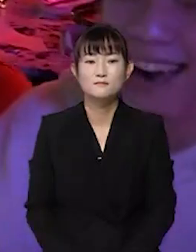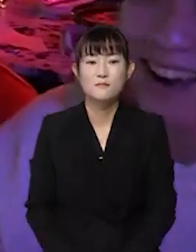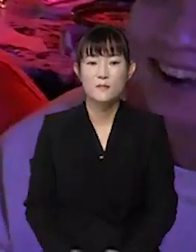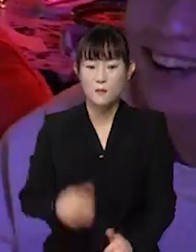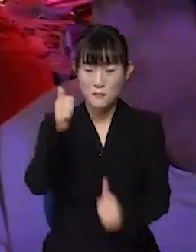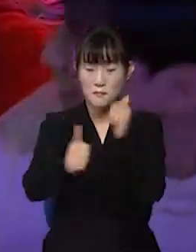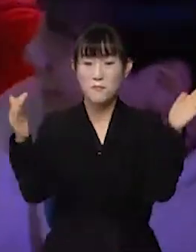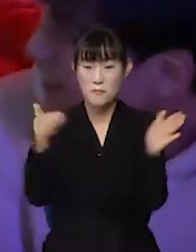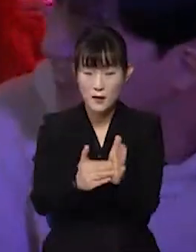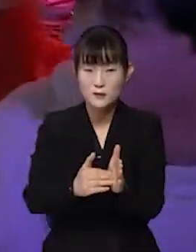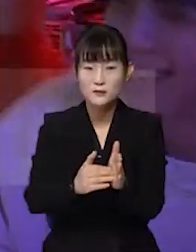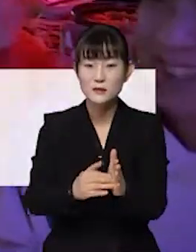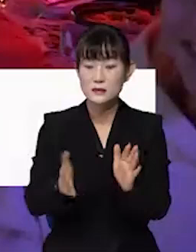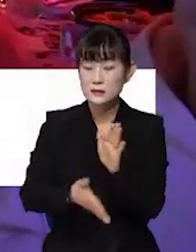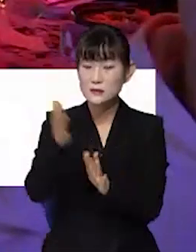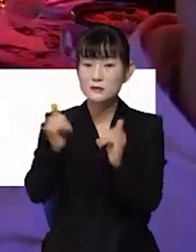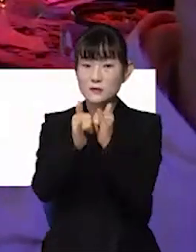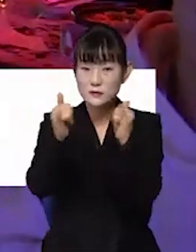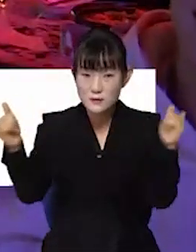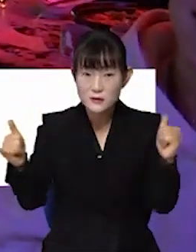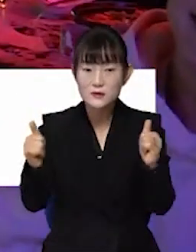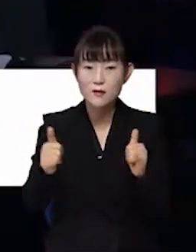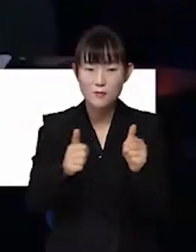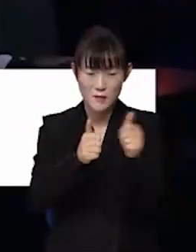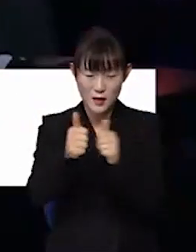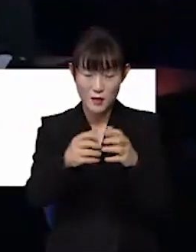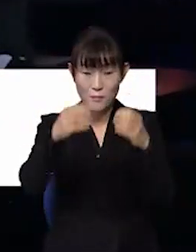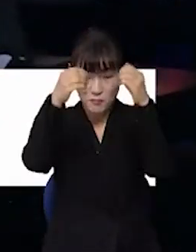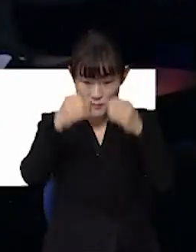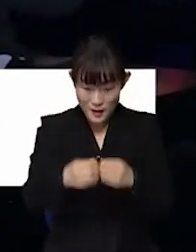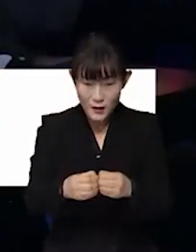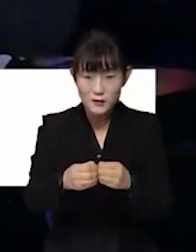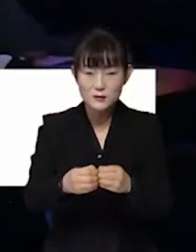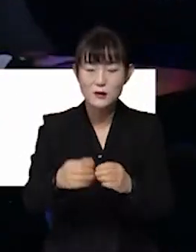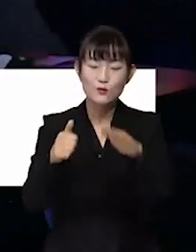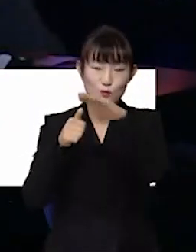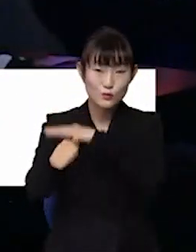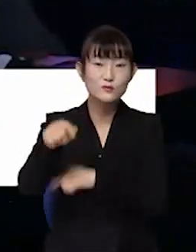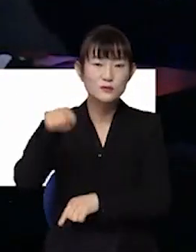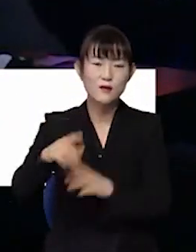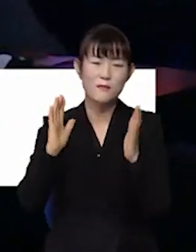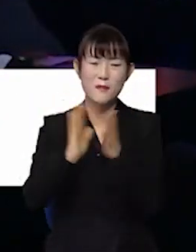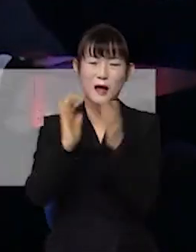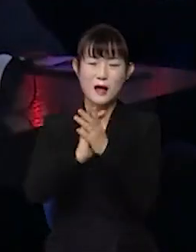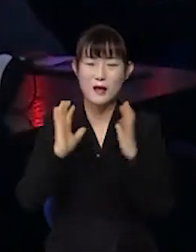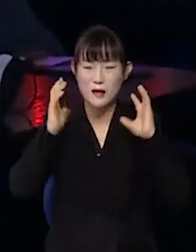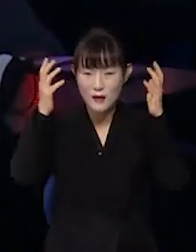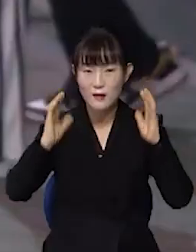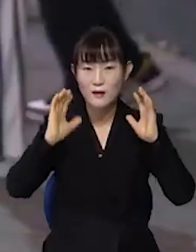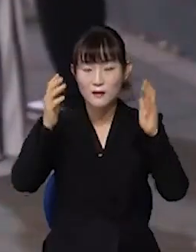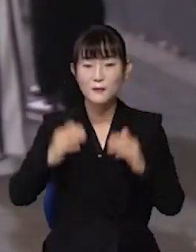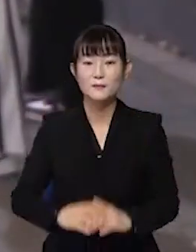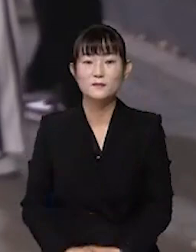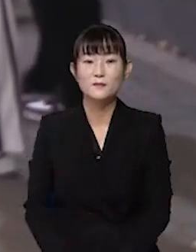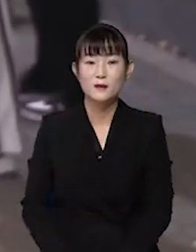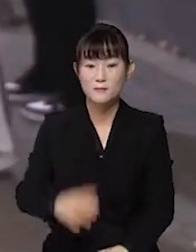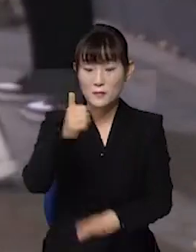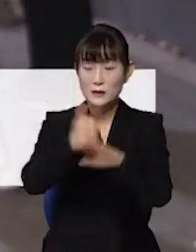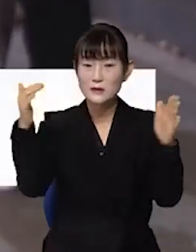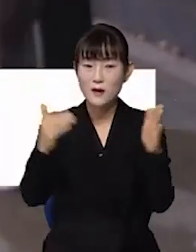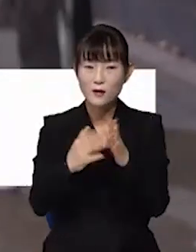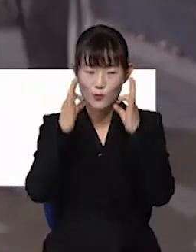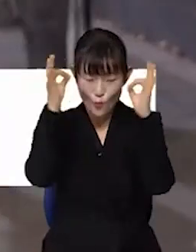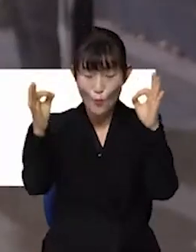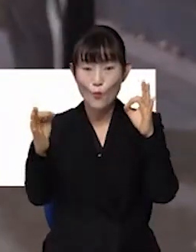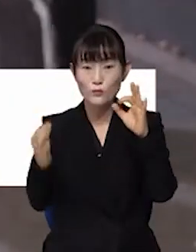종료 휘슬이 울리자 시민들은 접전 끝에 무승부를 거둔 태극전사들에게 박수를 보냈습니다. 끝까지 최선을